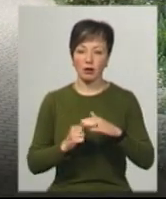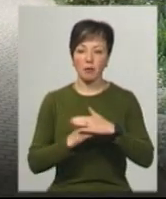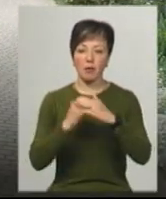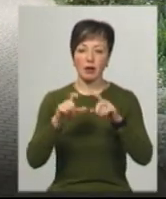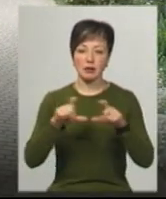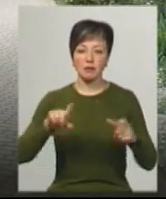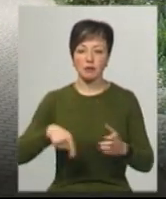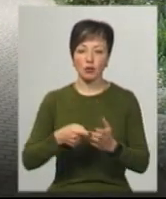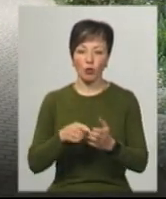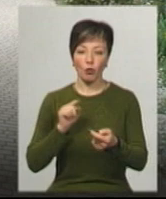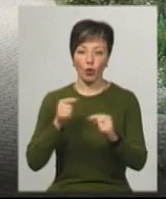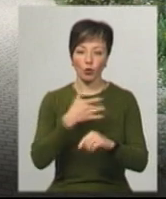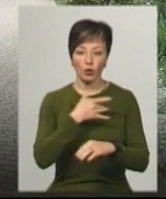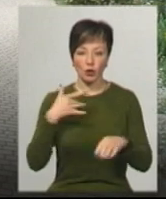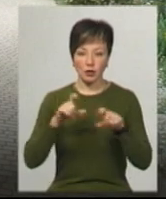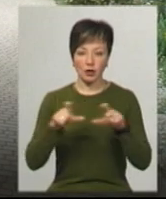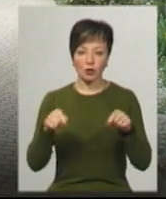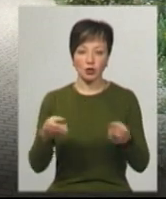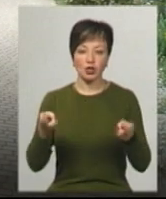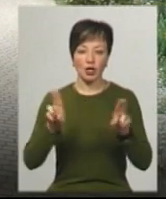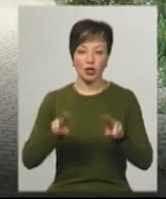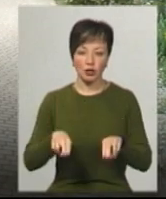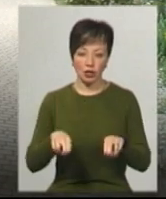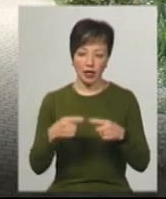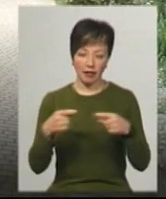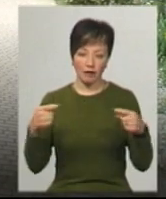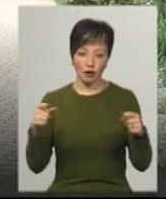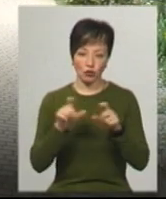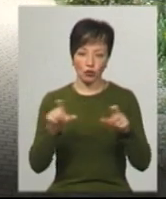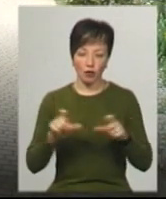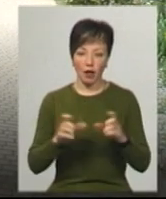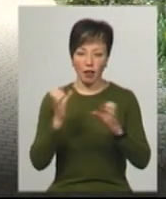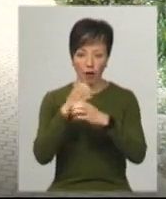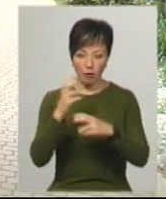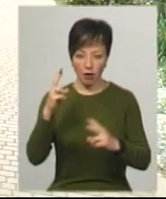бувшого міського протитуберкульозного диспансеру, так як тут залишилася інфраструктура, лабораторія,